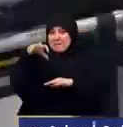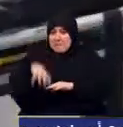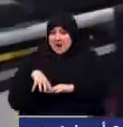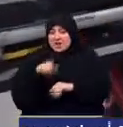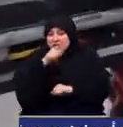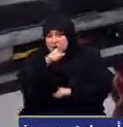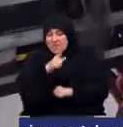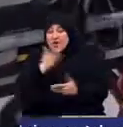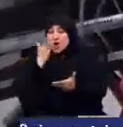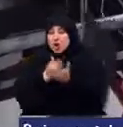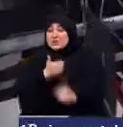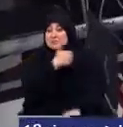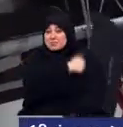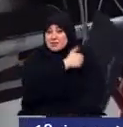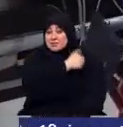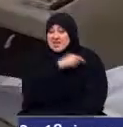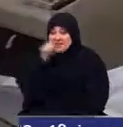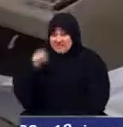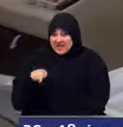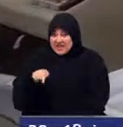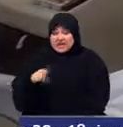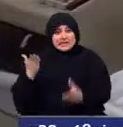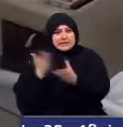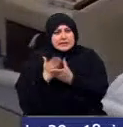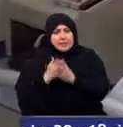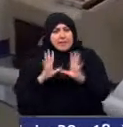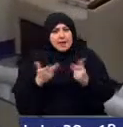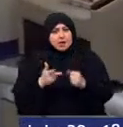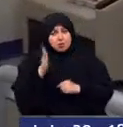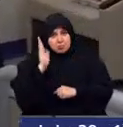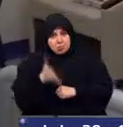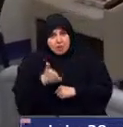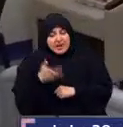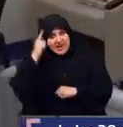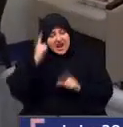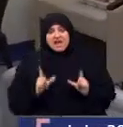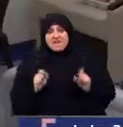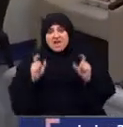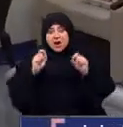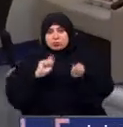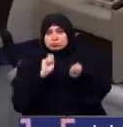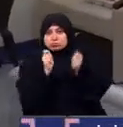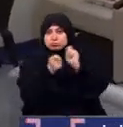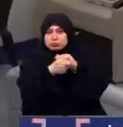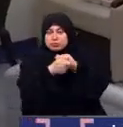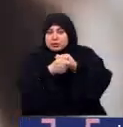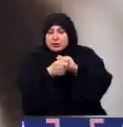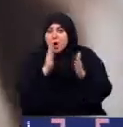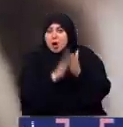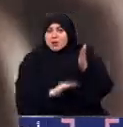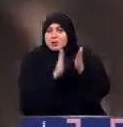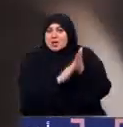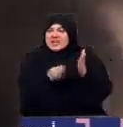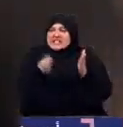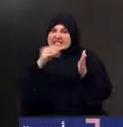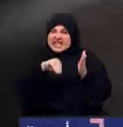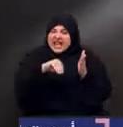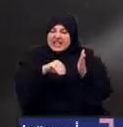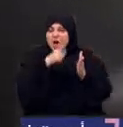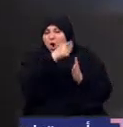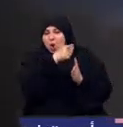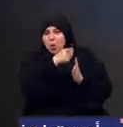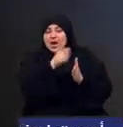المحصنة جزئياً باللقاح، لأنها تتيح مجالاً للفيروس للتحور والتطور متجنباً